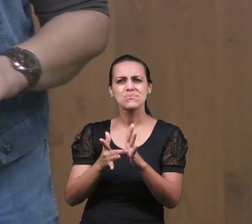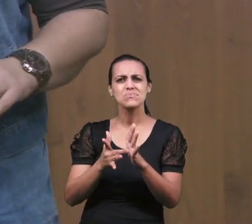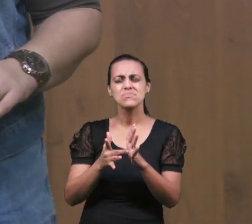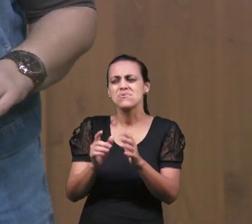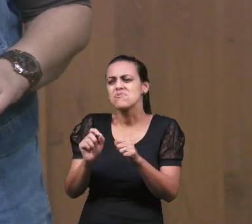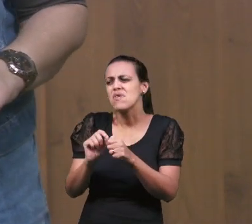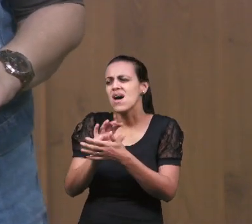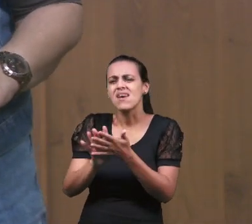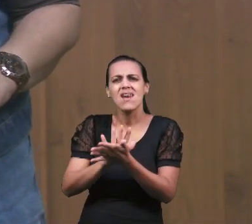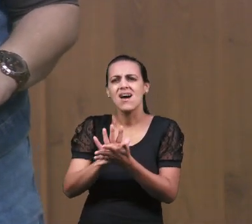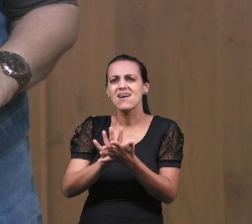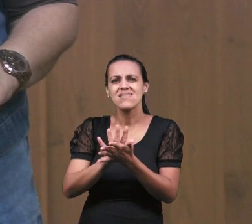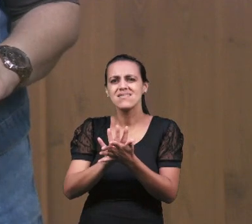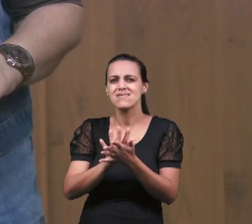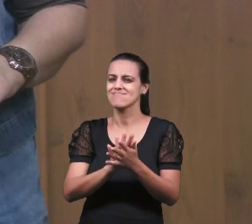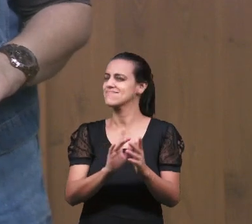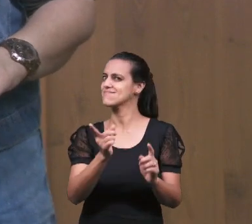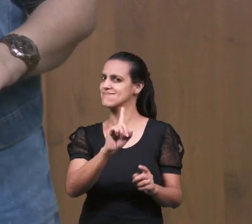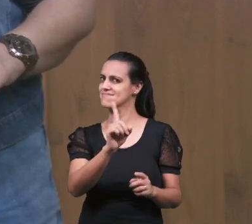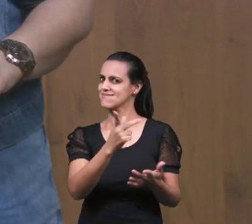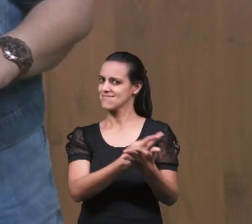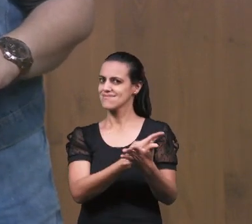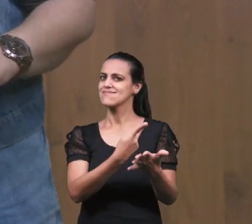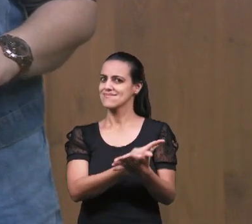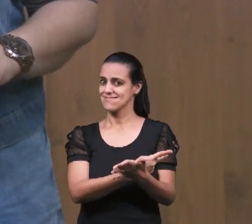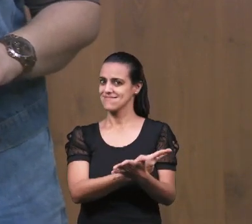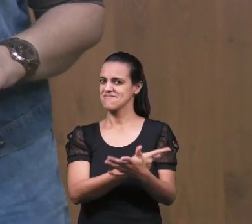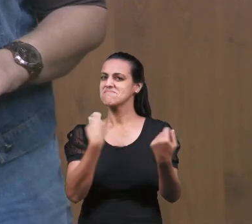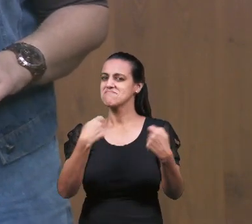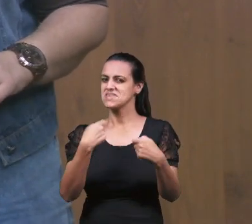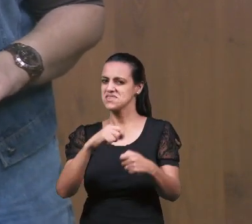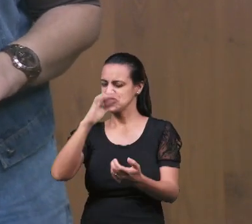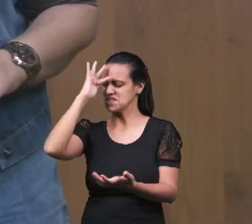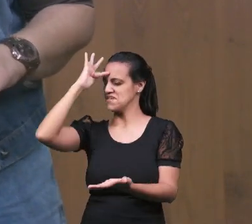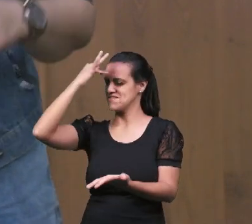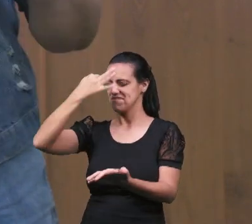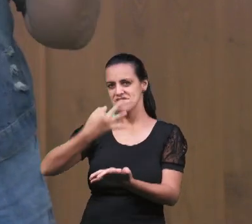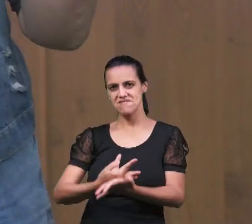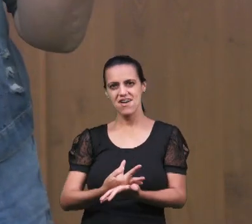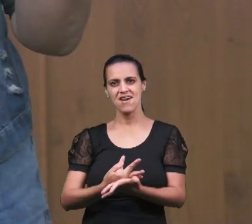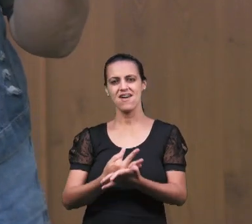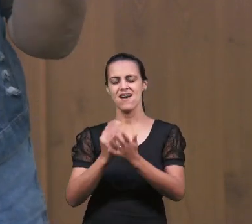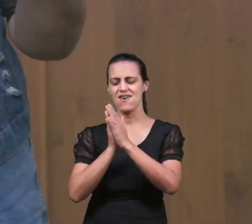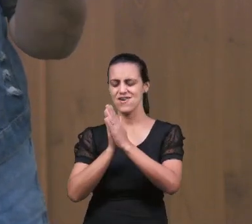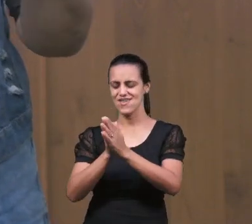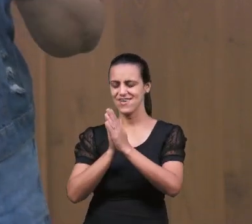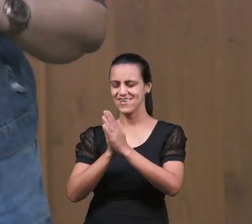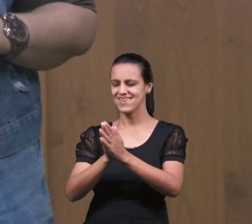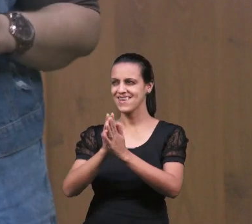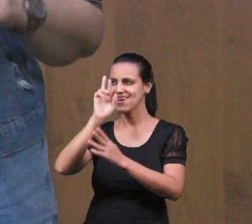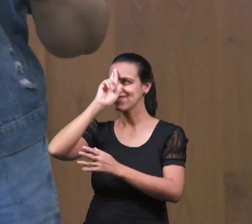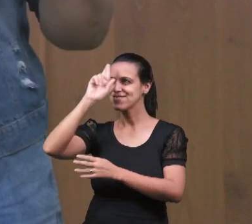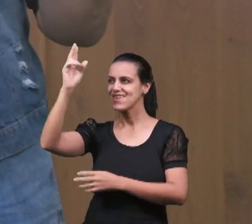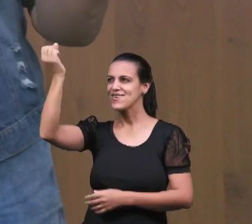Beaucoup entendent parler de Jésus et pensent que Jésus ne peut rien faire pour sa vie. Et